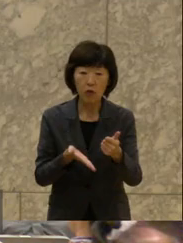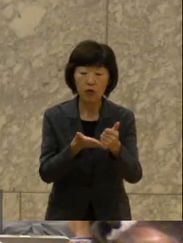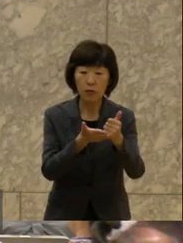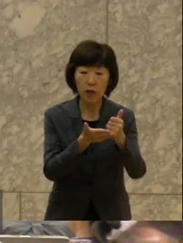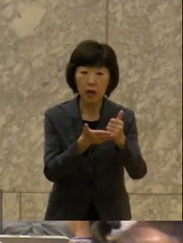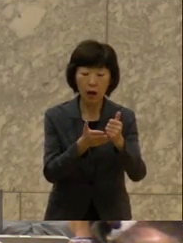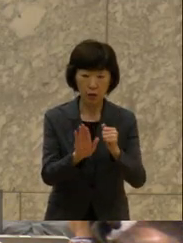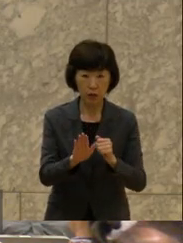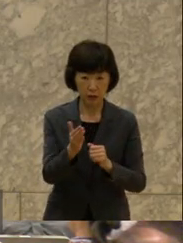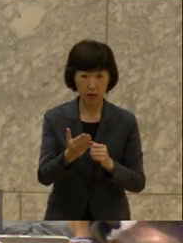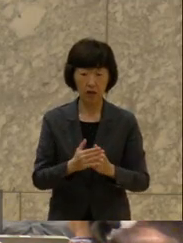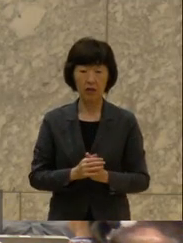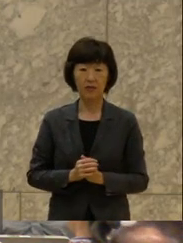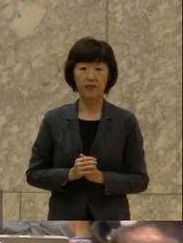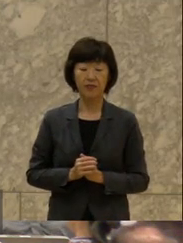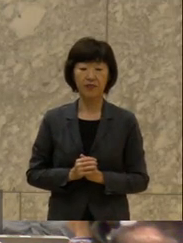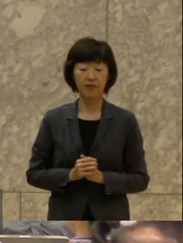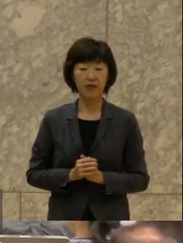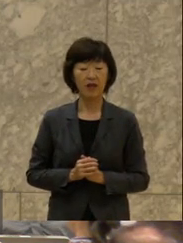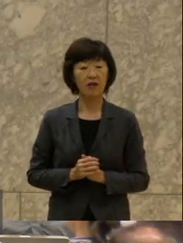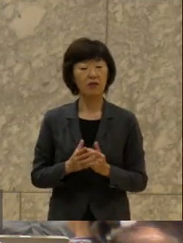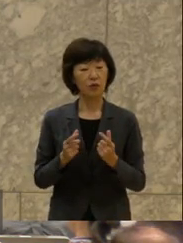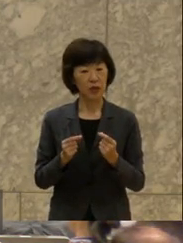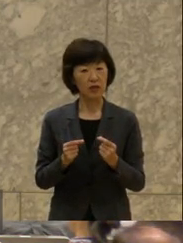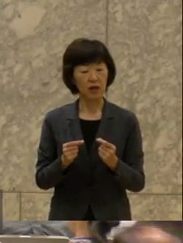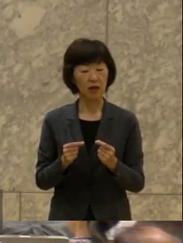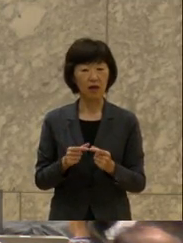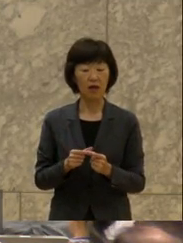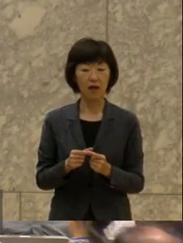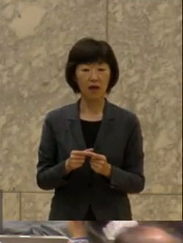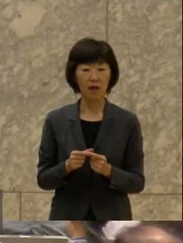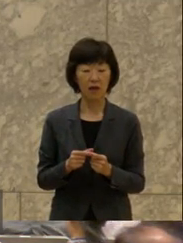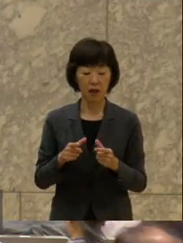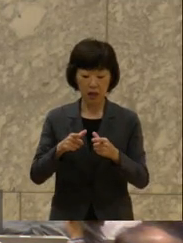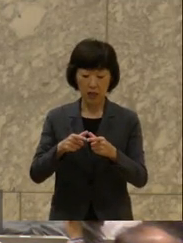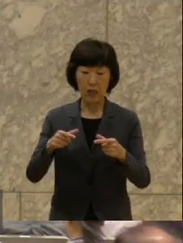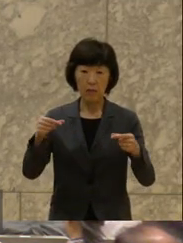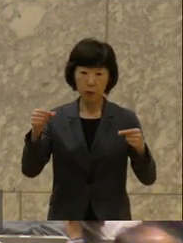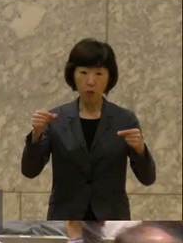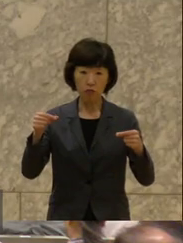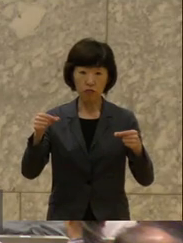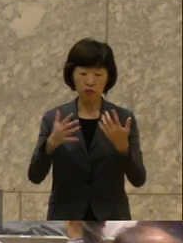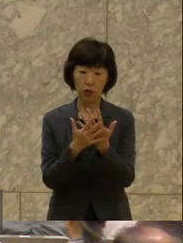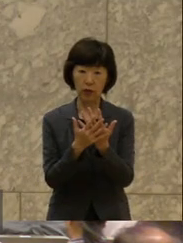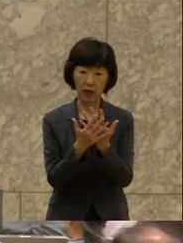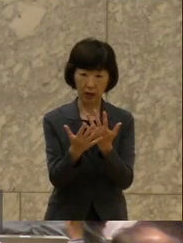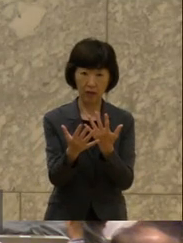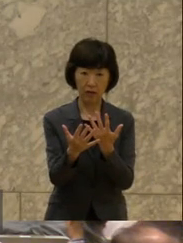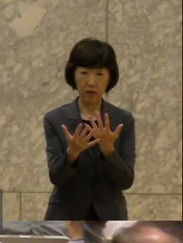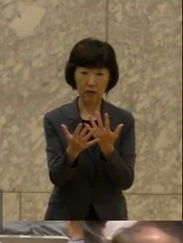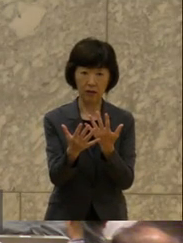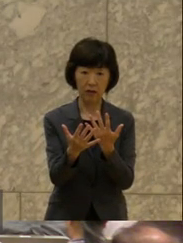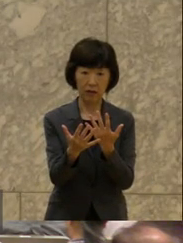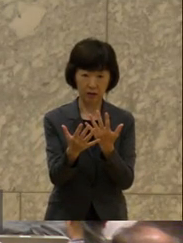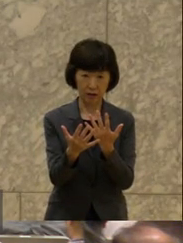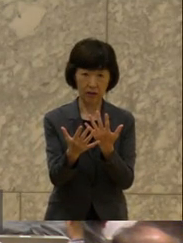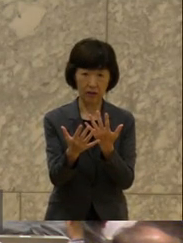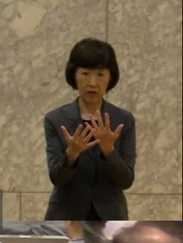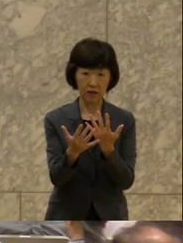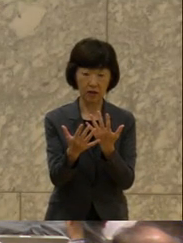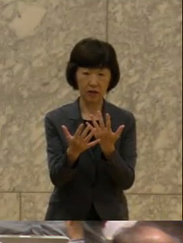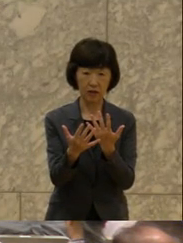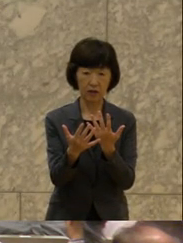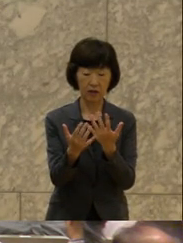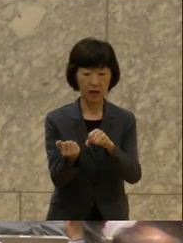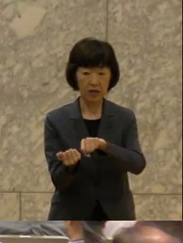そうですね国内国内というか日本の大会でちゃんと再現できるかっていう